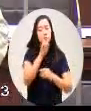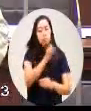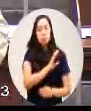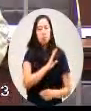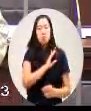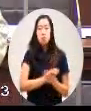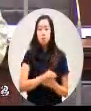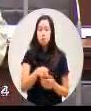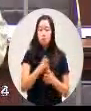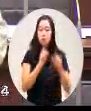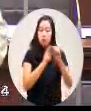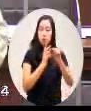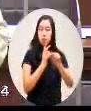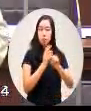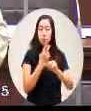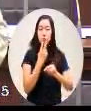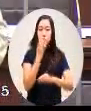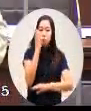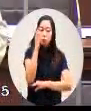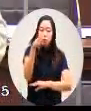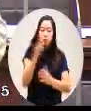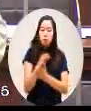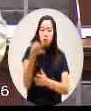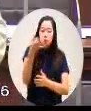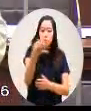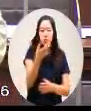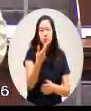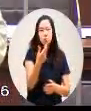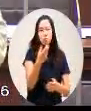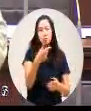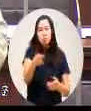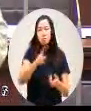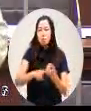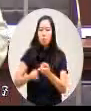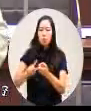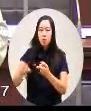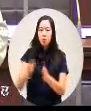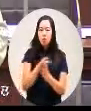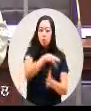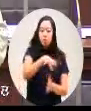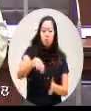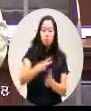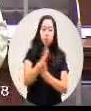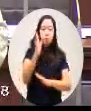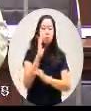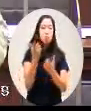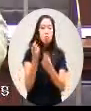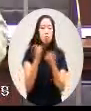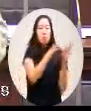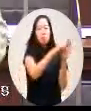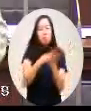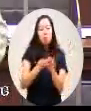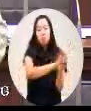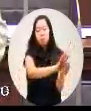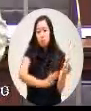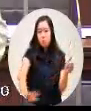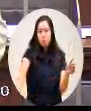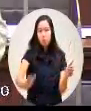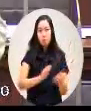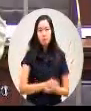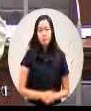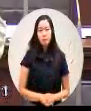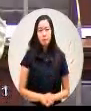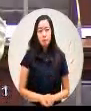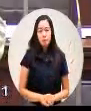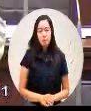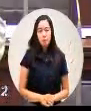政府如果财务不佳，地方政府当然也会连带的受害，所